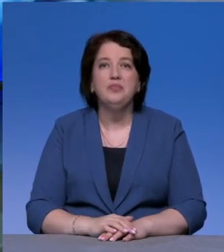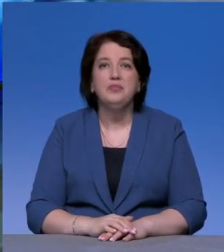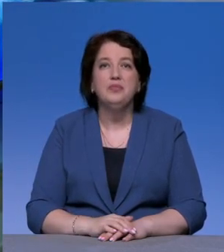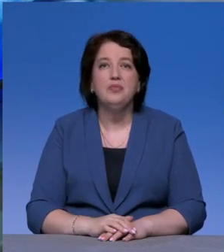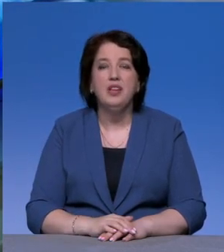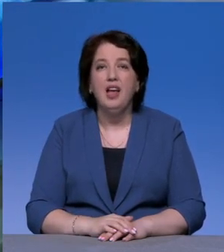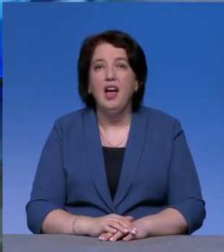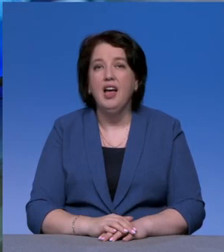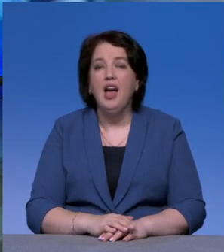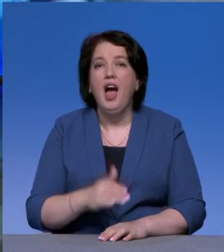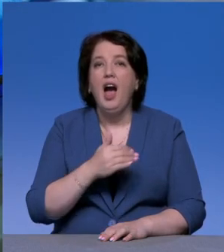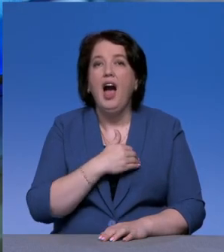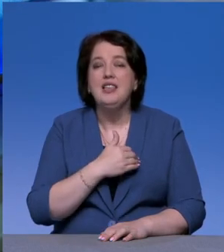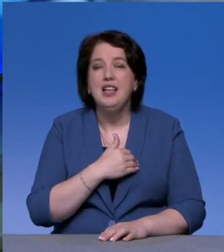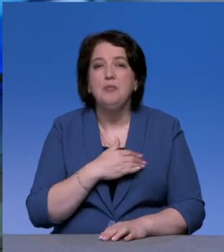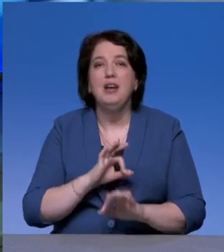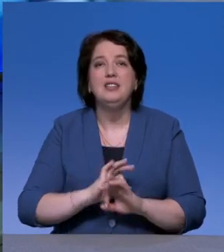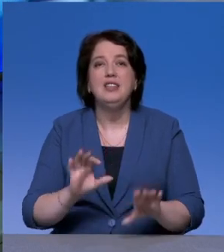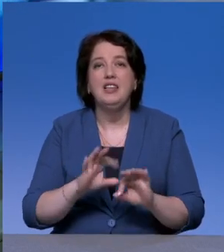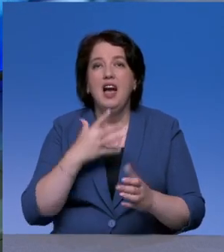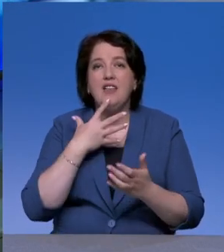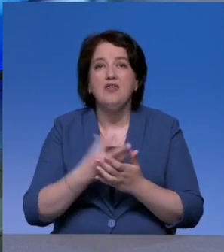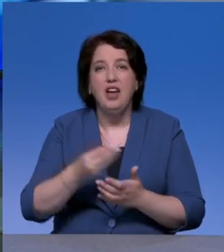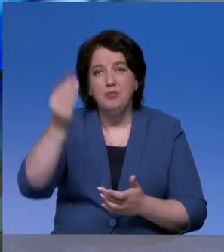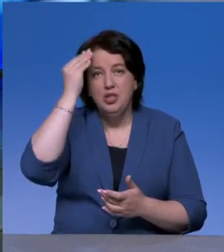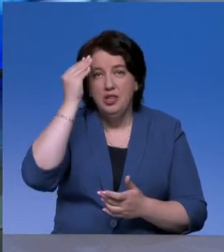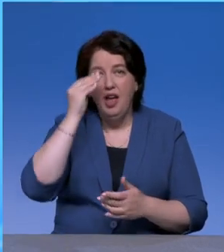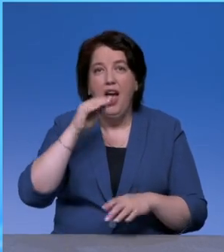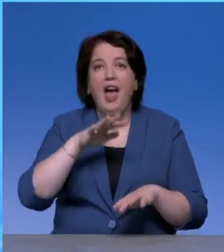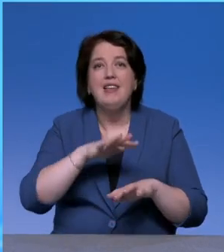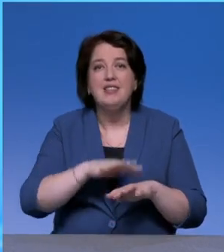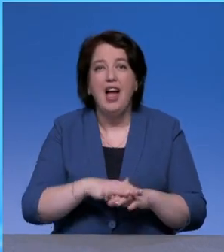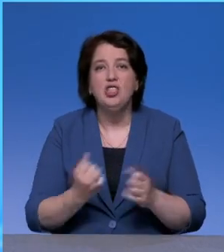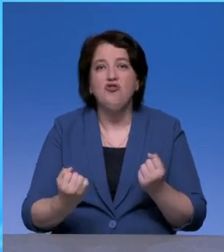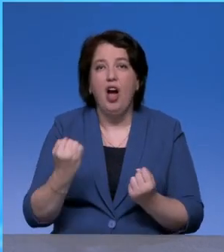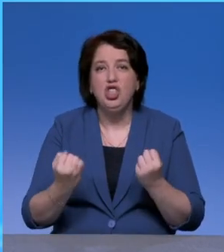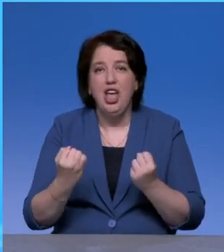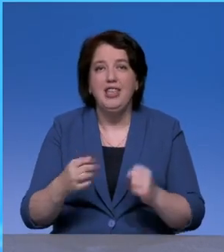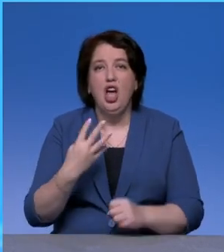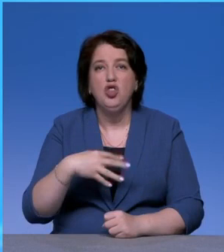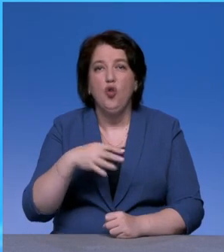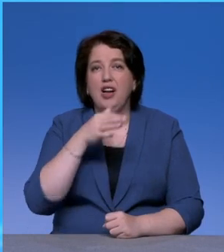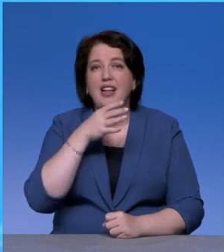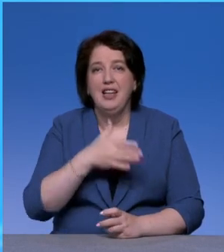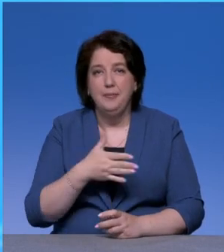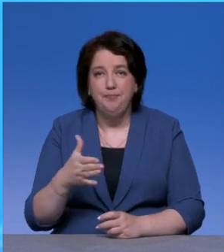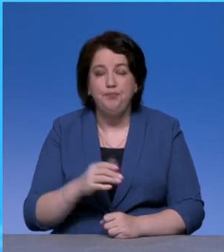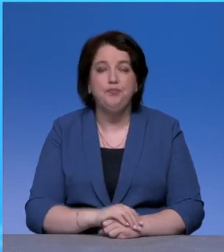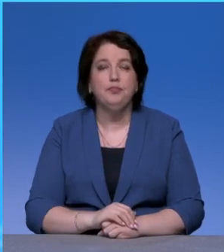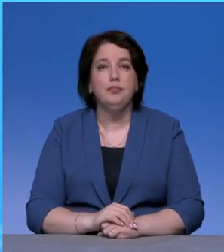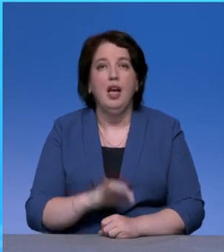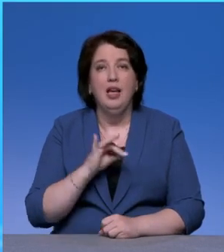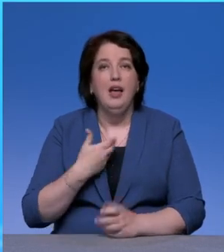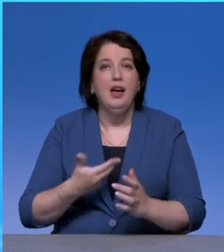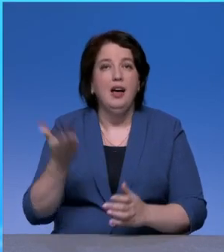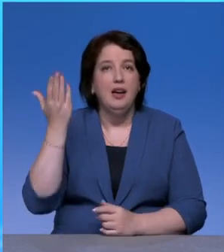бы вот хотел поделиться своими впечатлениями. У меня стаж более 40 лет. Так. И раньше